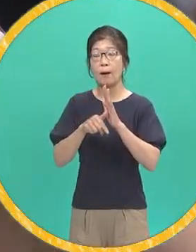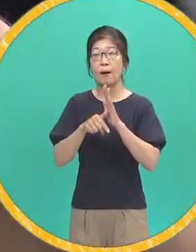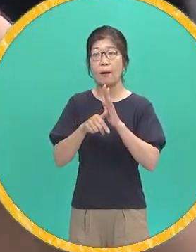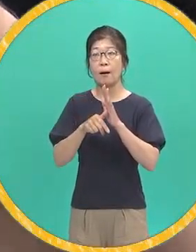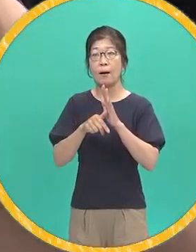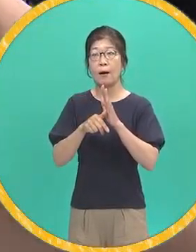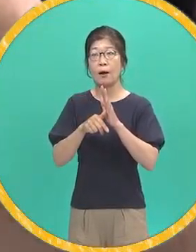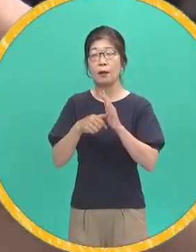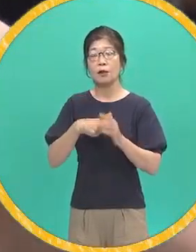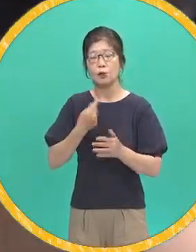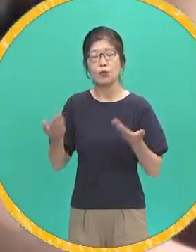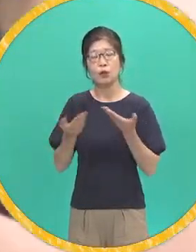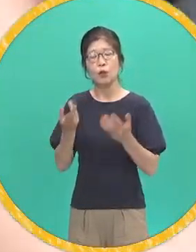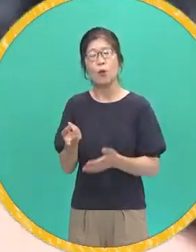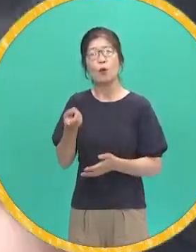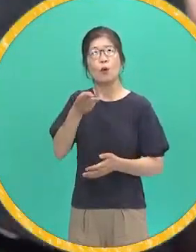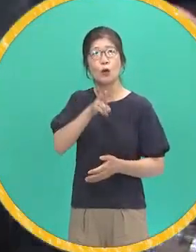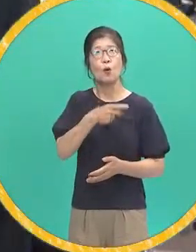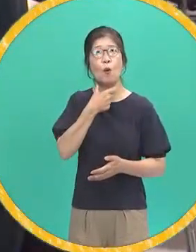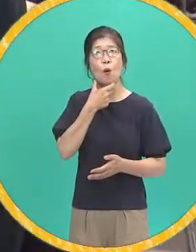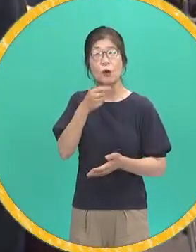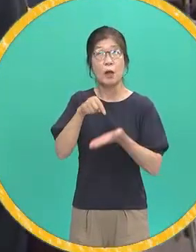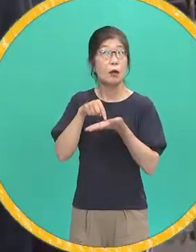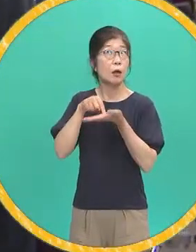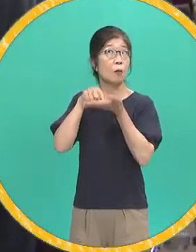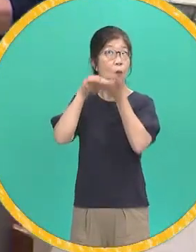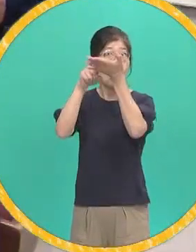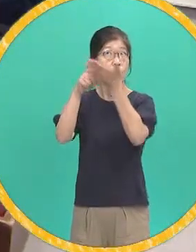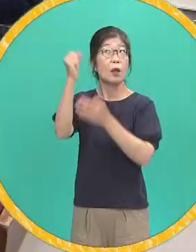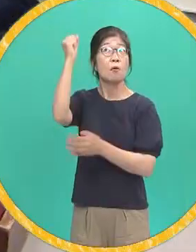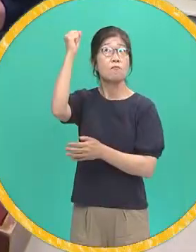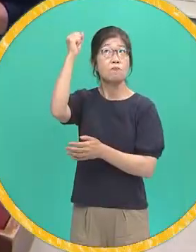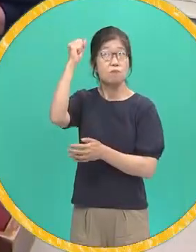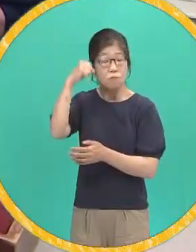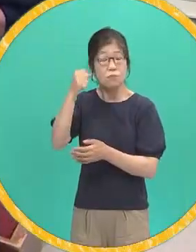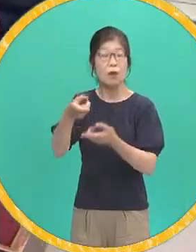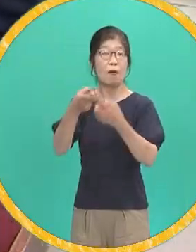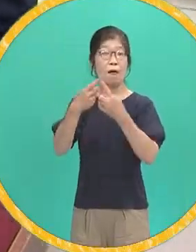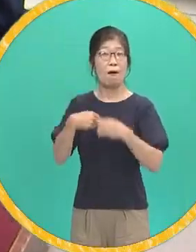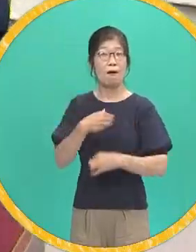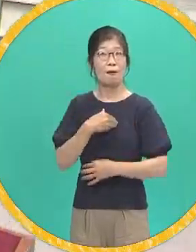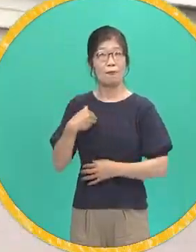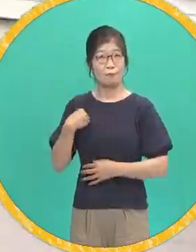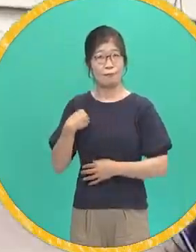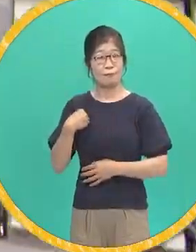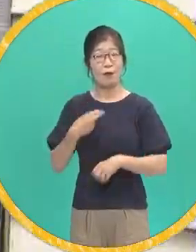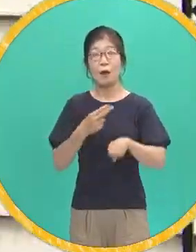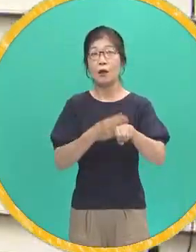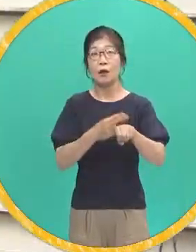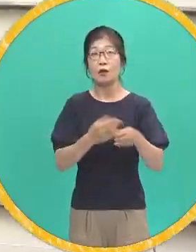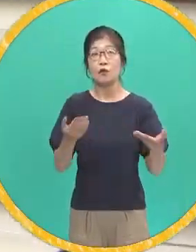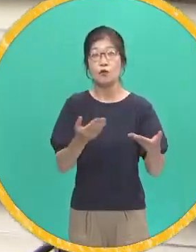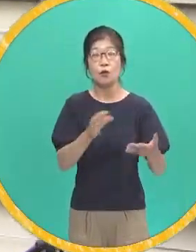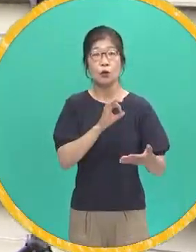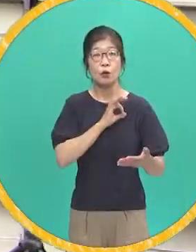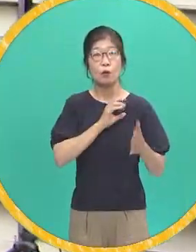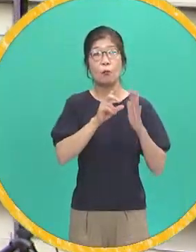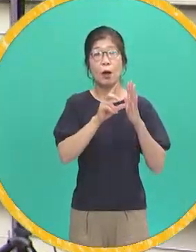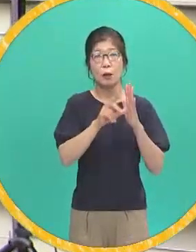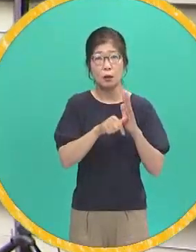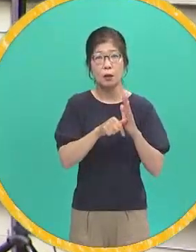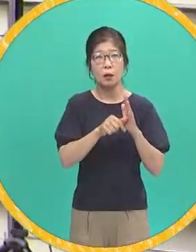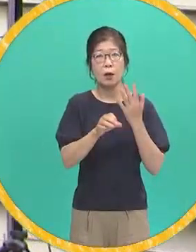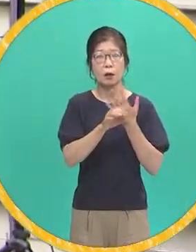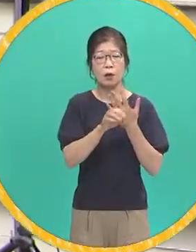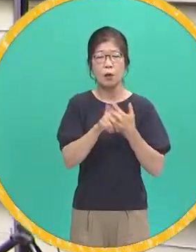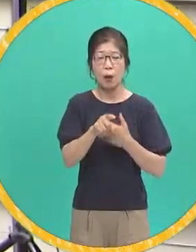ね移動希望を出して音楽隊に入ってきます一方の技術職員はですね血液が出ました